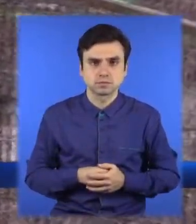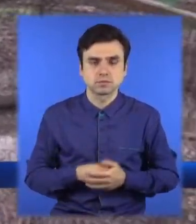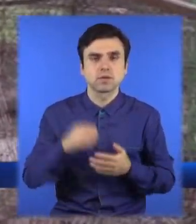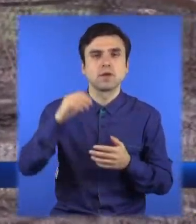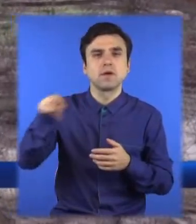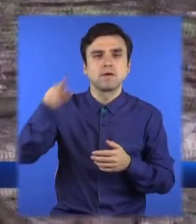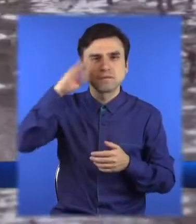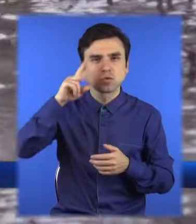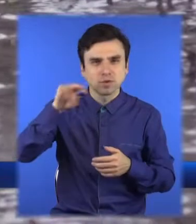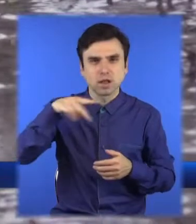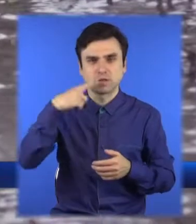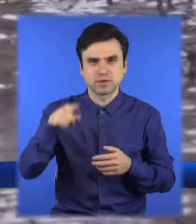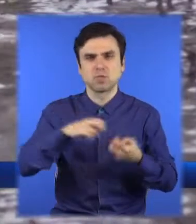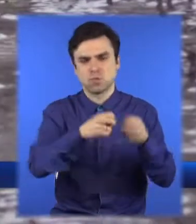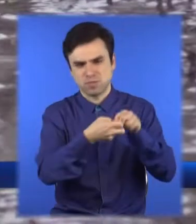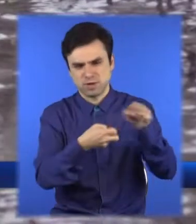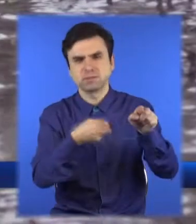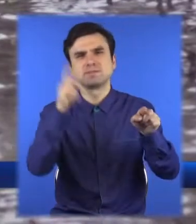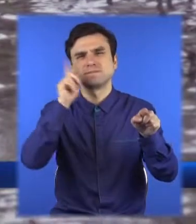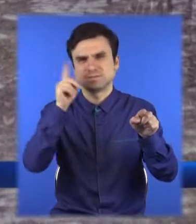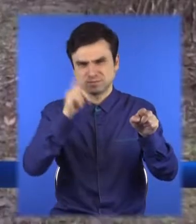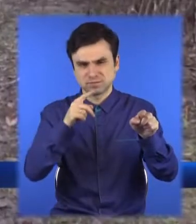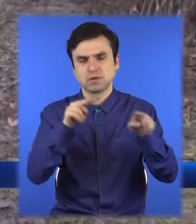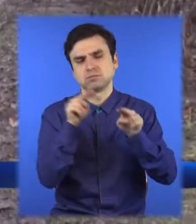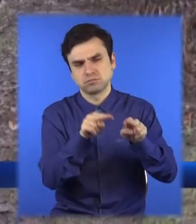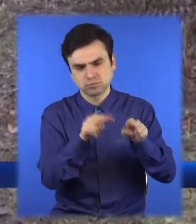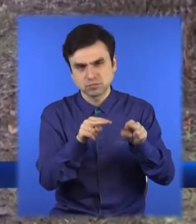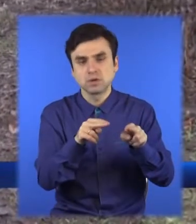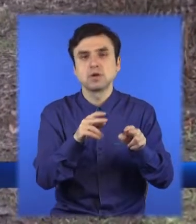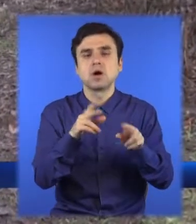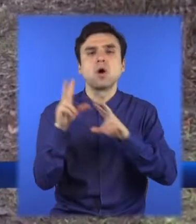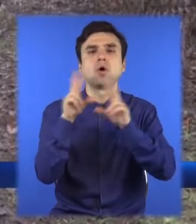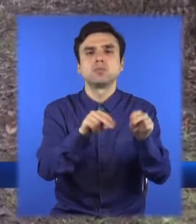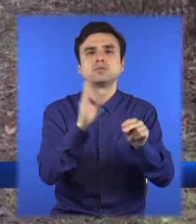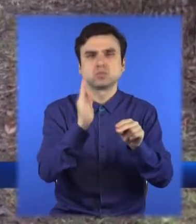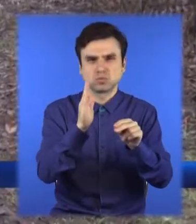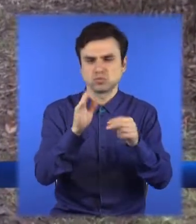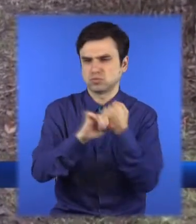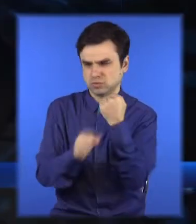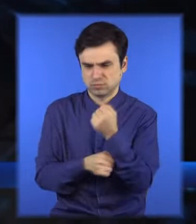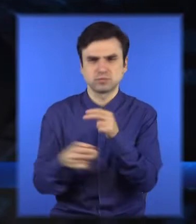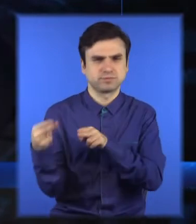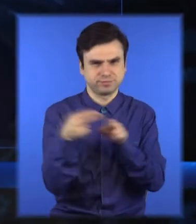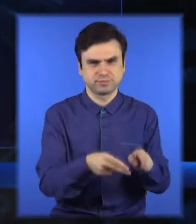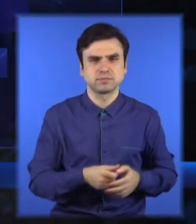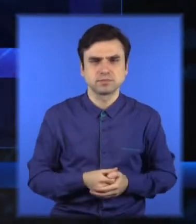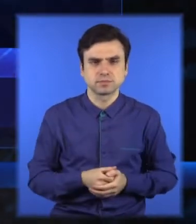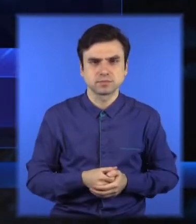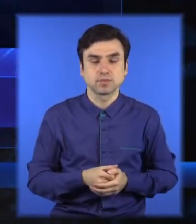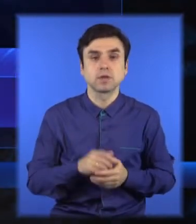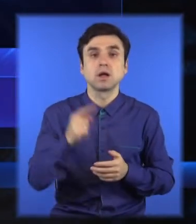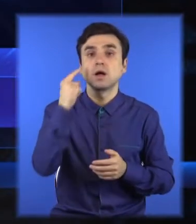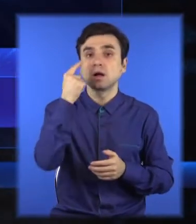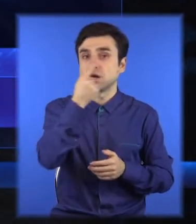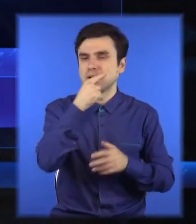про проблему знають, ситуацію тримають на контролі. Обіцяють, на місце незабаром знову приїдуть ремонтники. І як тільки буде